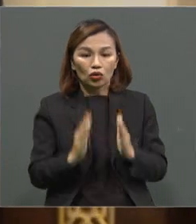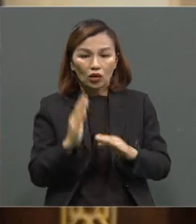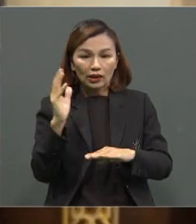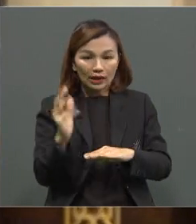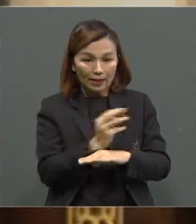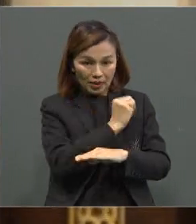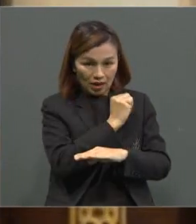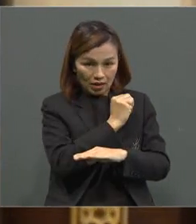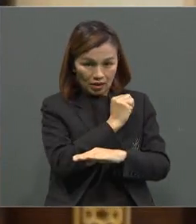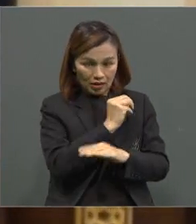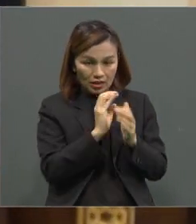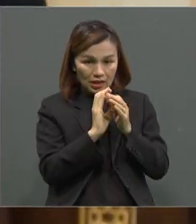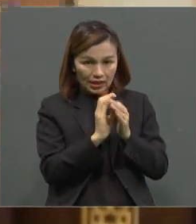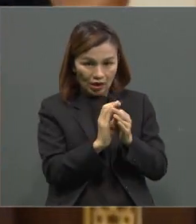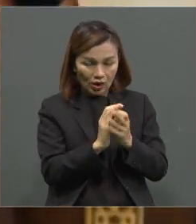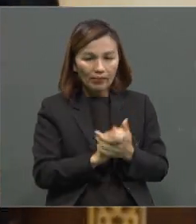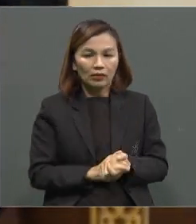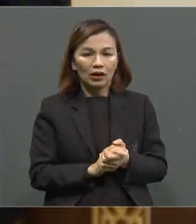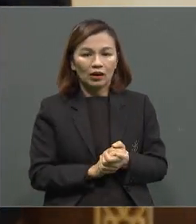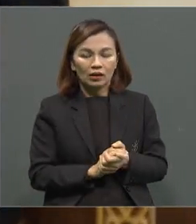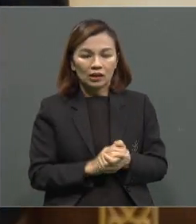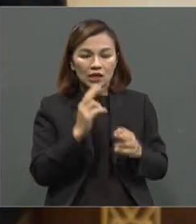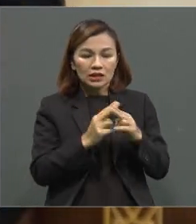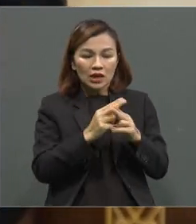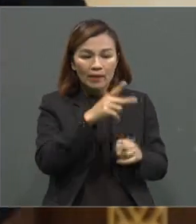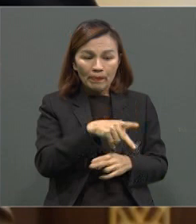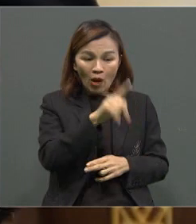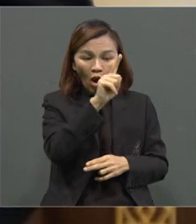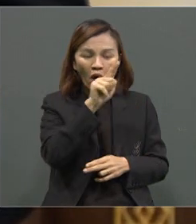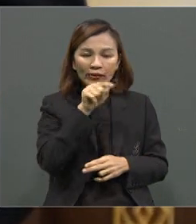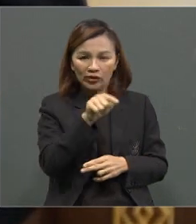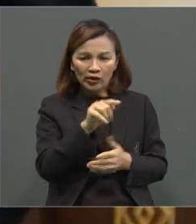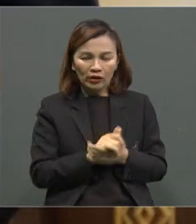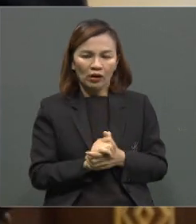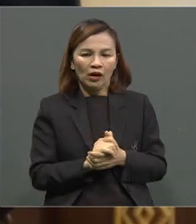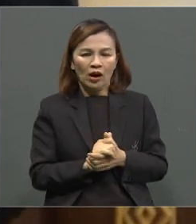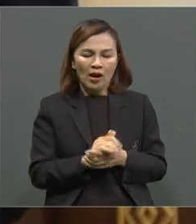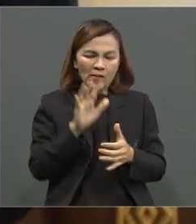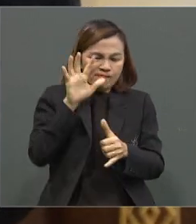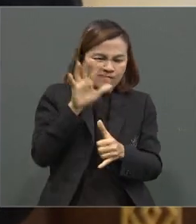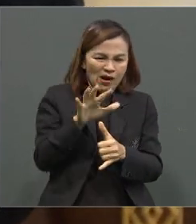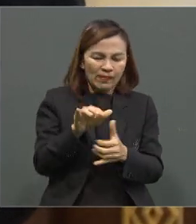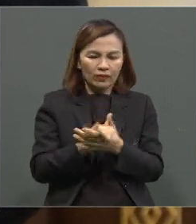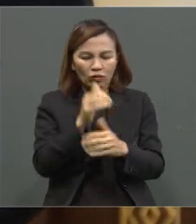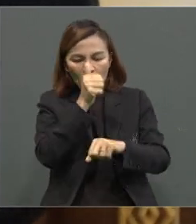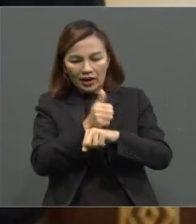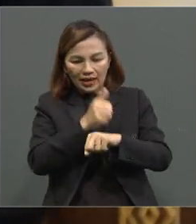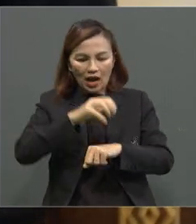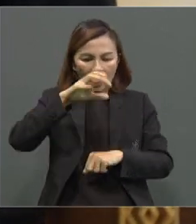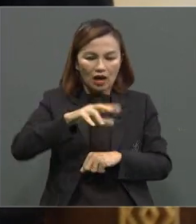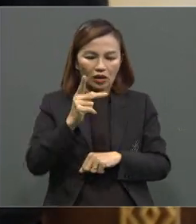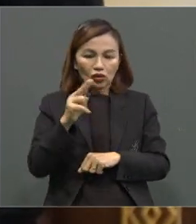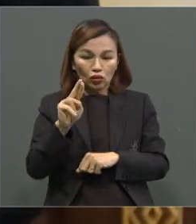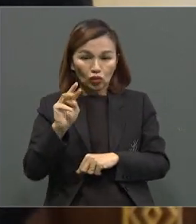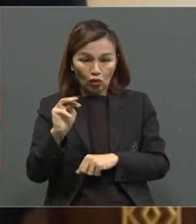ะครับเกี่ยวข้องนะครับเป็นนักการเมืองปอปลานะครับเข้าไปเกี่ยวข้องและมีการไปกดดันอธิบดีกรมการข้าวรวมไปถึงภรรยานะ